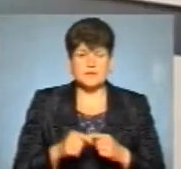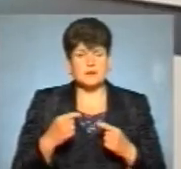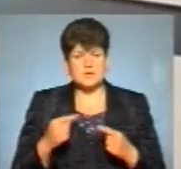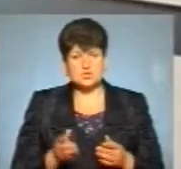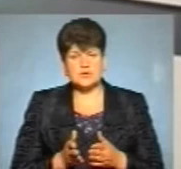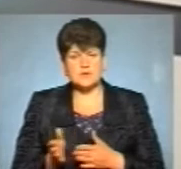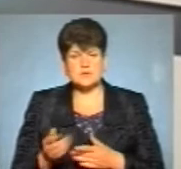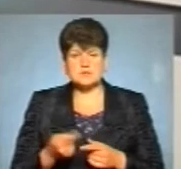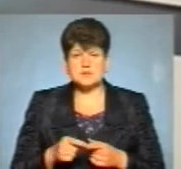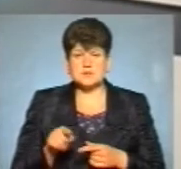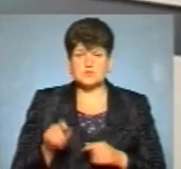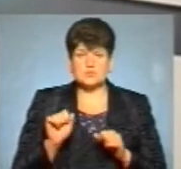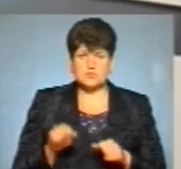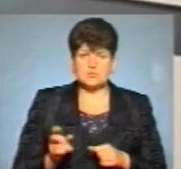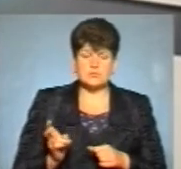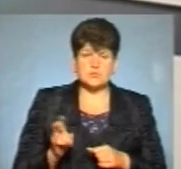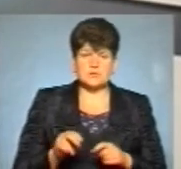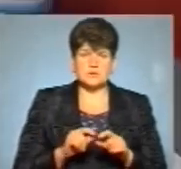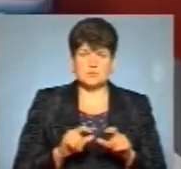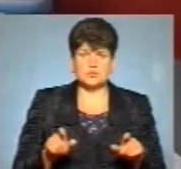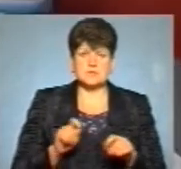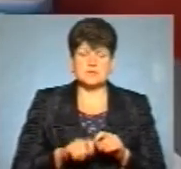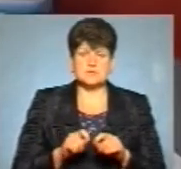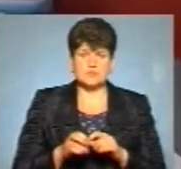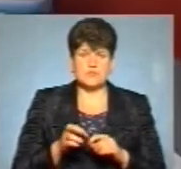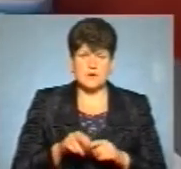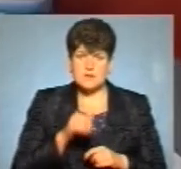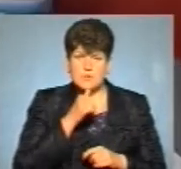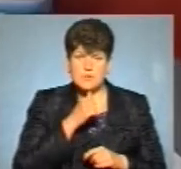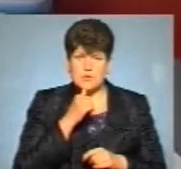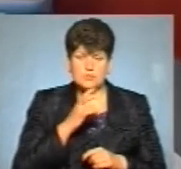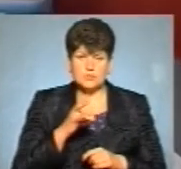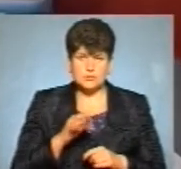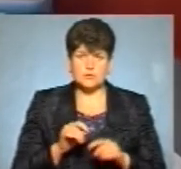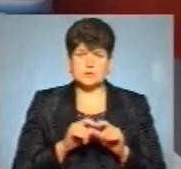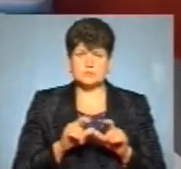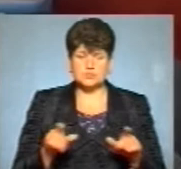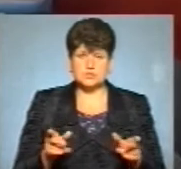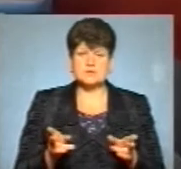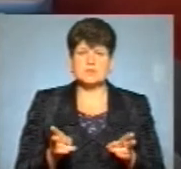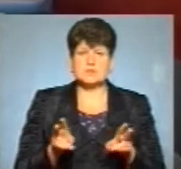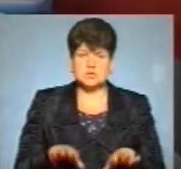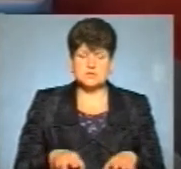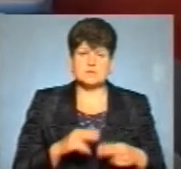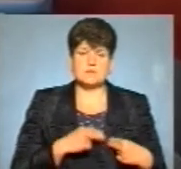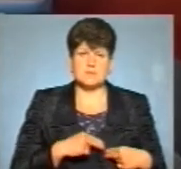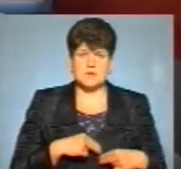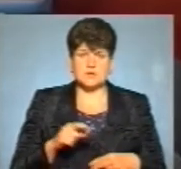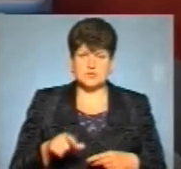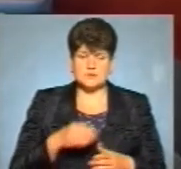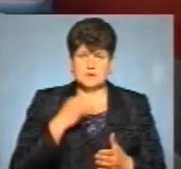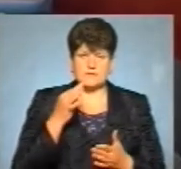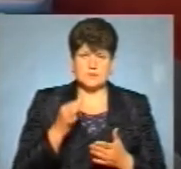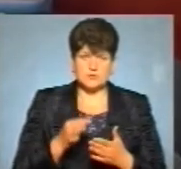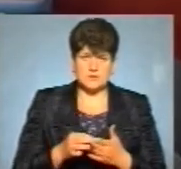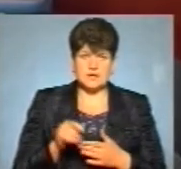те, що вони можуть з'явитися на пункти тестування пробного, адже на пунктах тестування залишилися працювати відповідальні